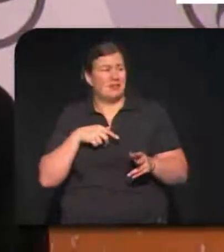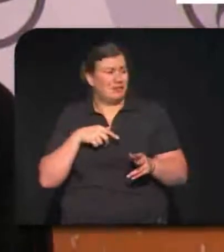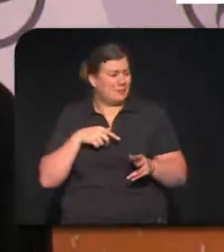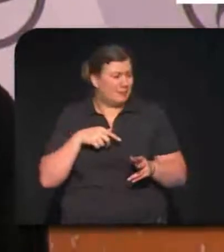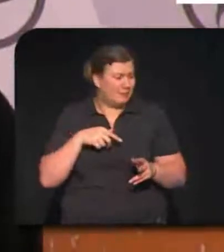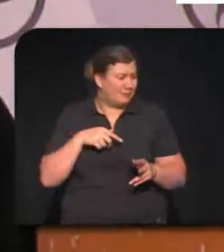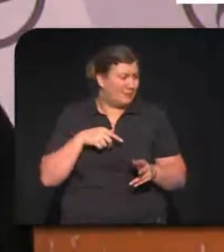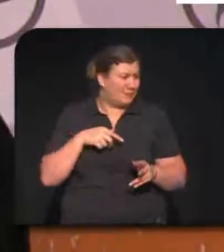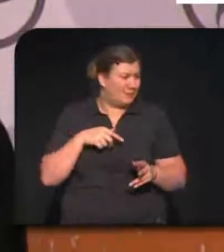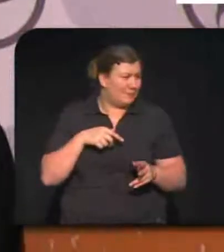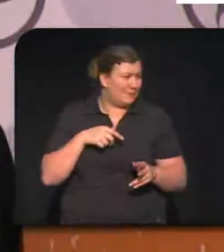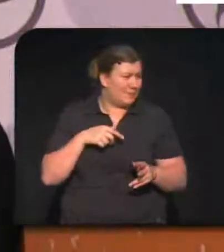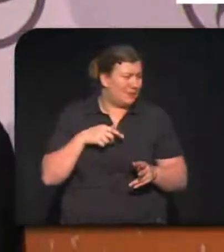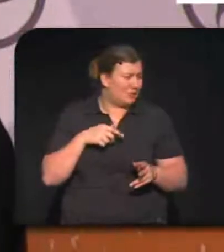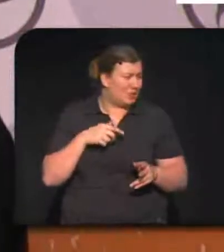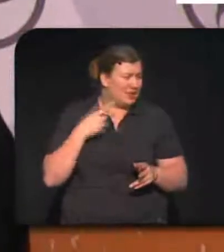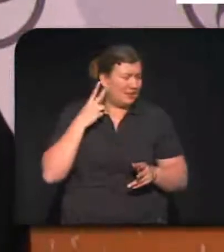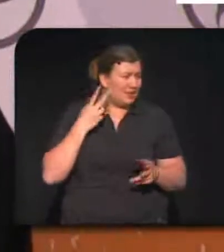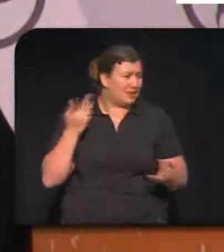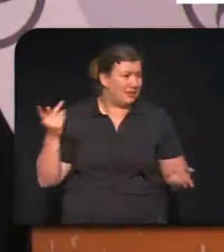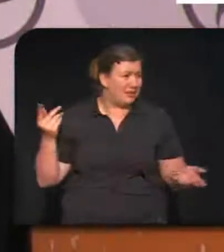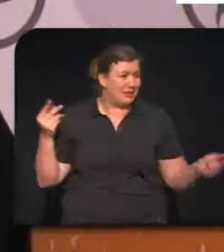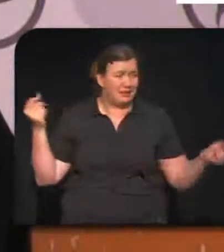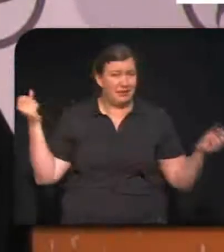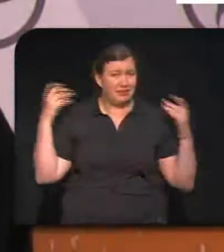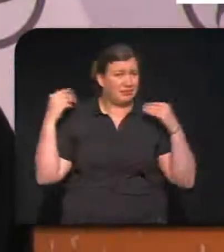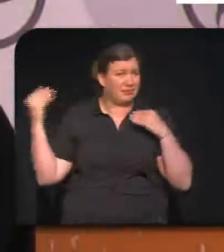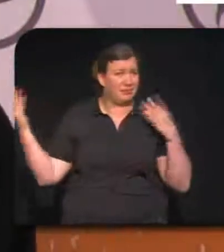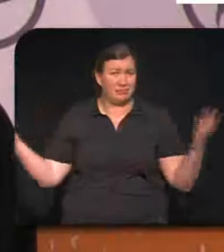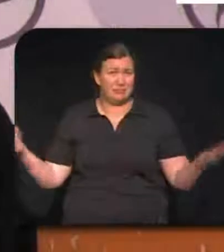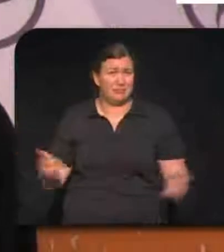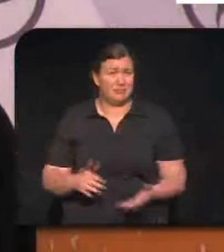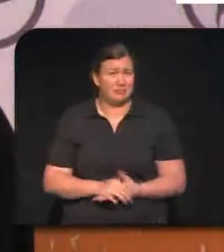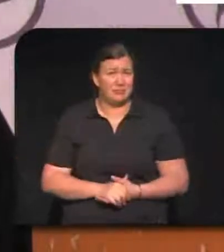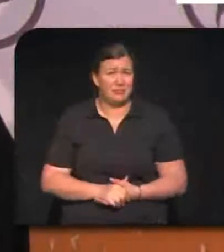zum ja Schiedsgerichtsverfahren streiten